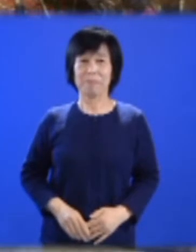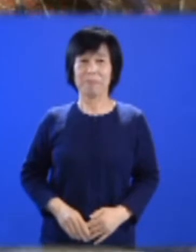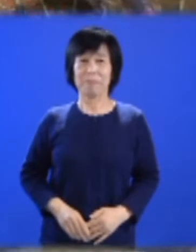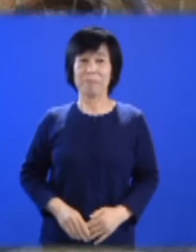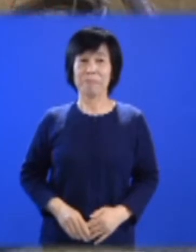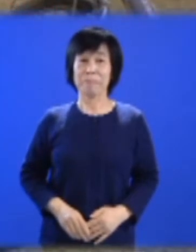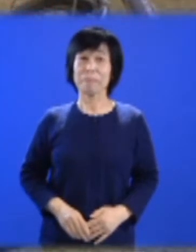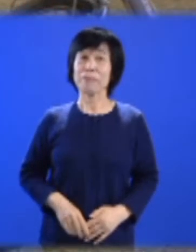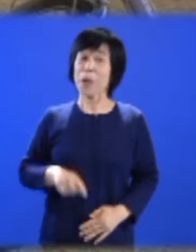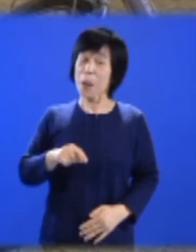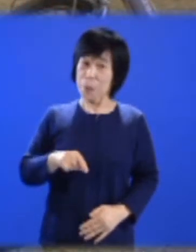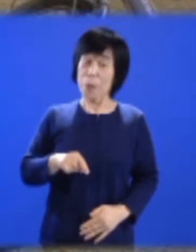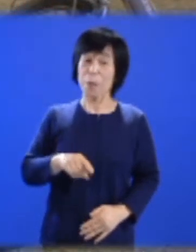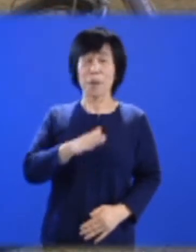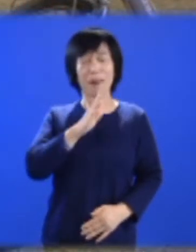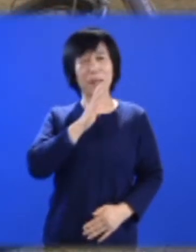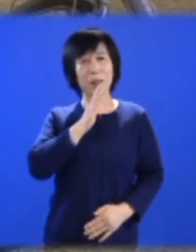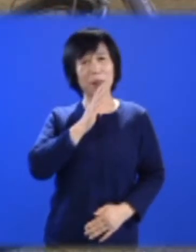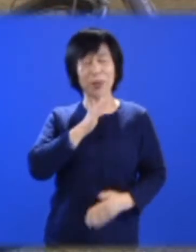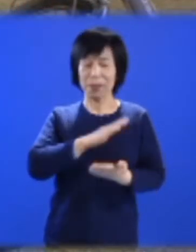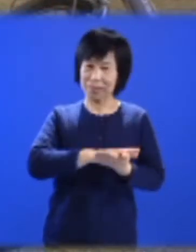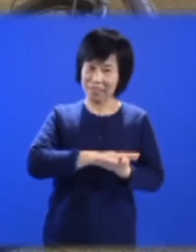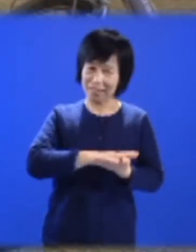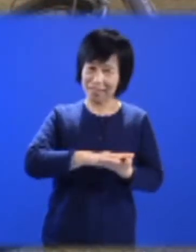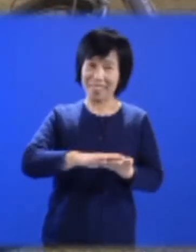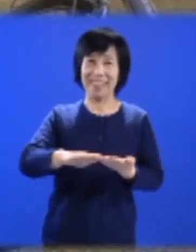伊坂ダムは本当に綺麗だな。